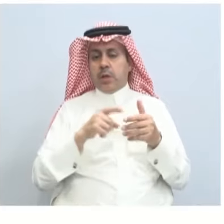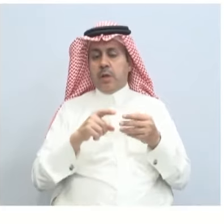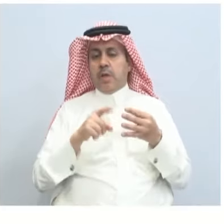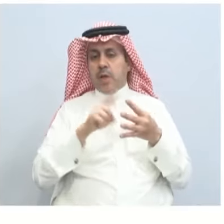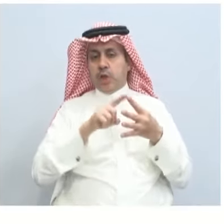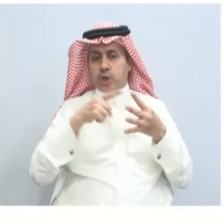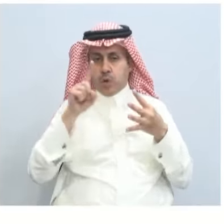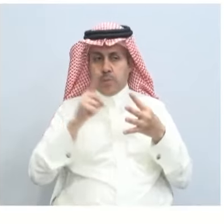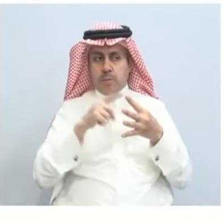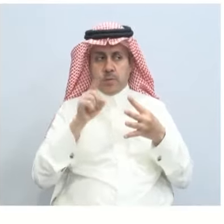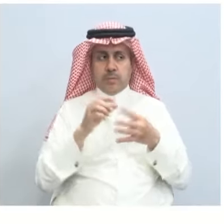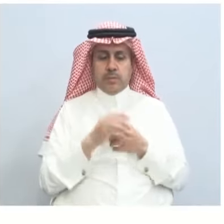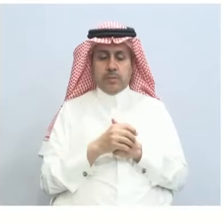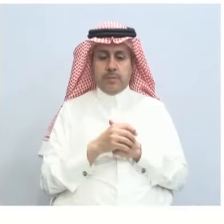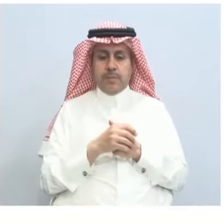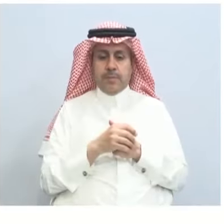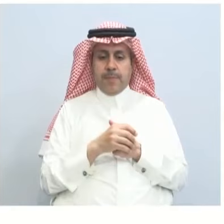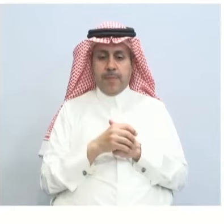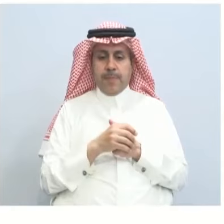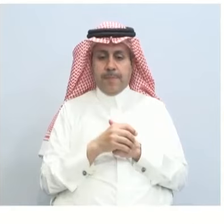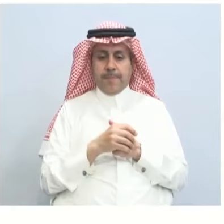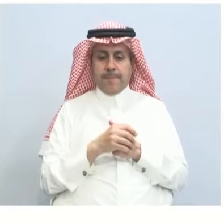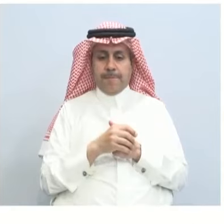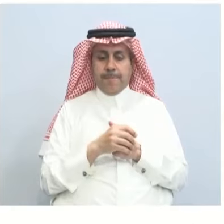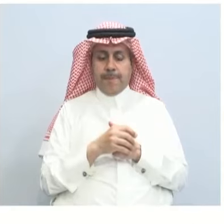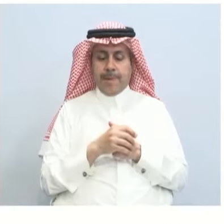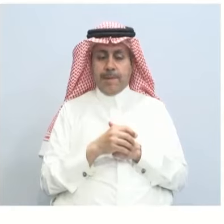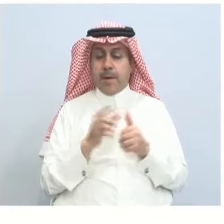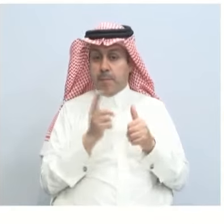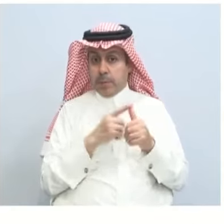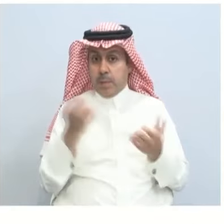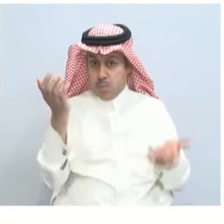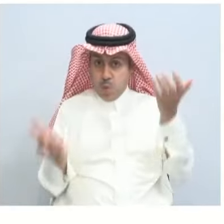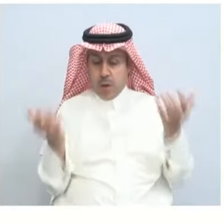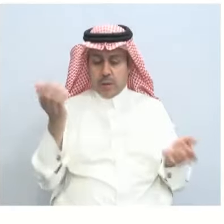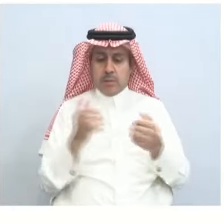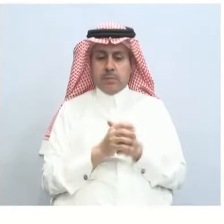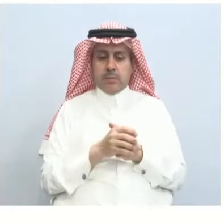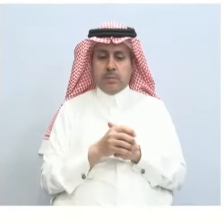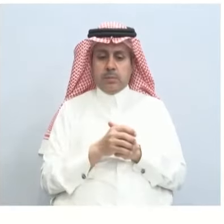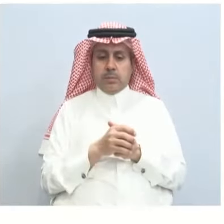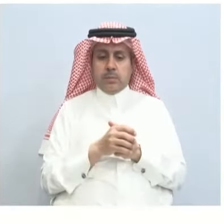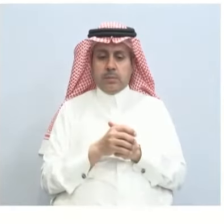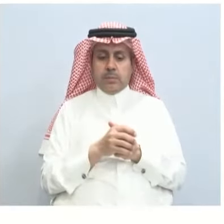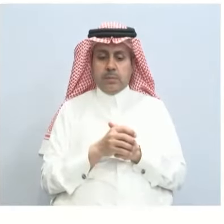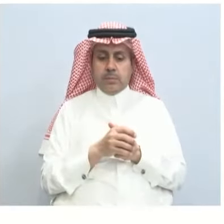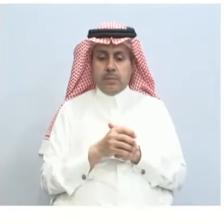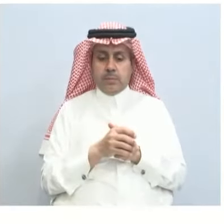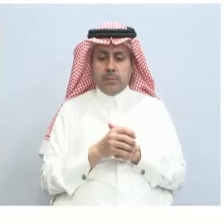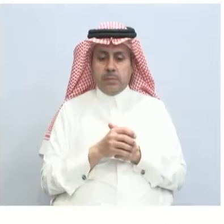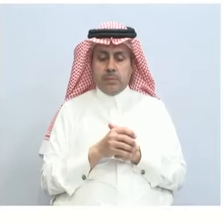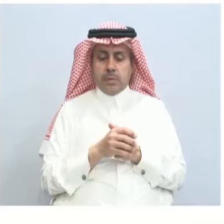بهذه الصوره ممكن تدخل المعادله من البدايه كذا من هنا تقدر تدخل المعادله وبالتالي بالاله الحاسبه